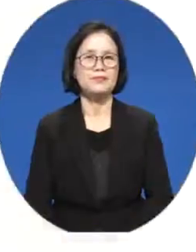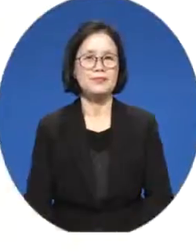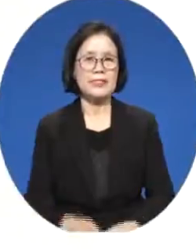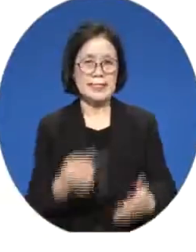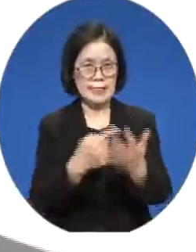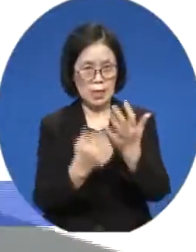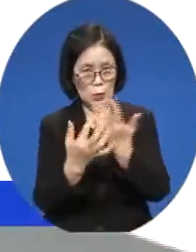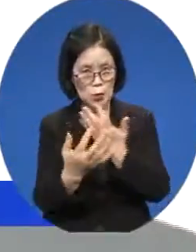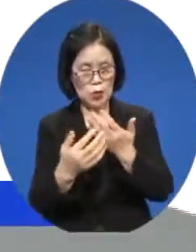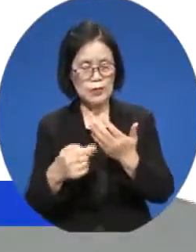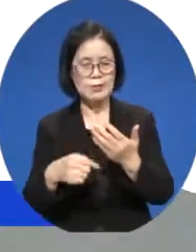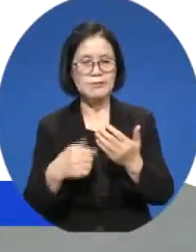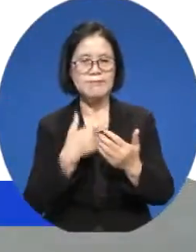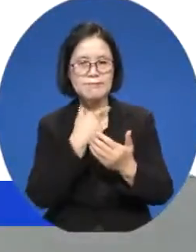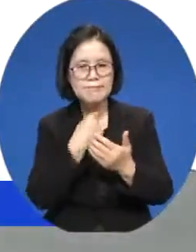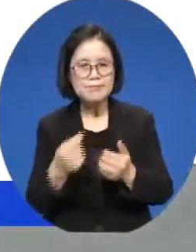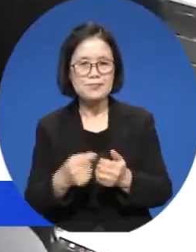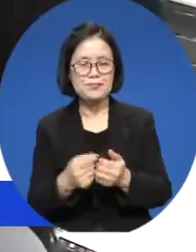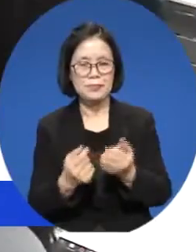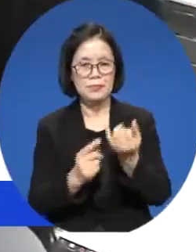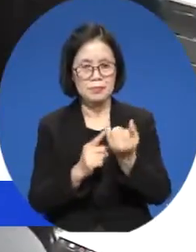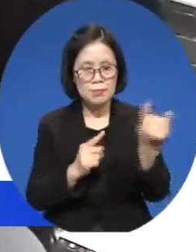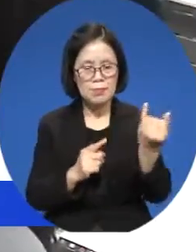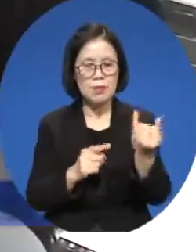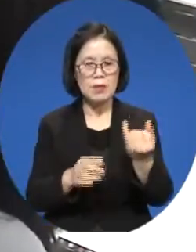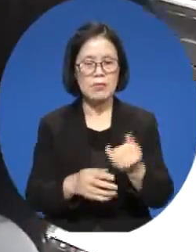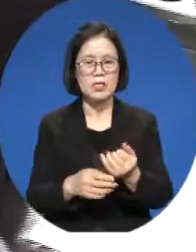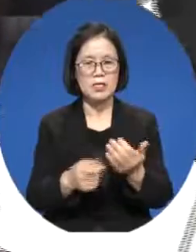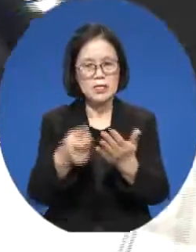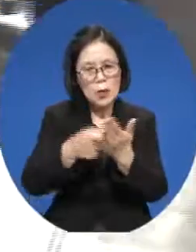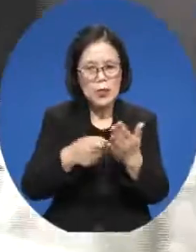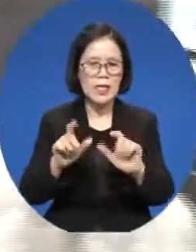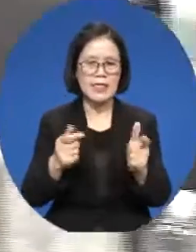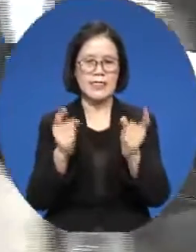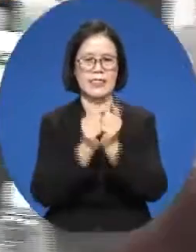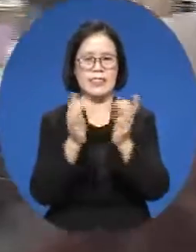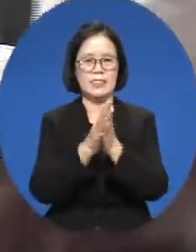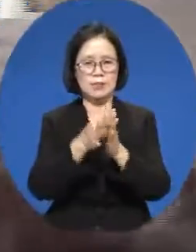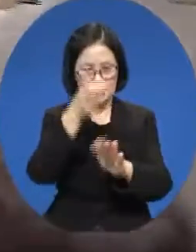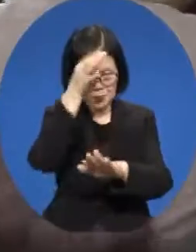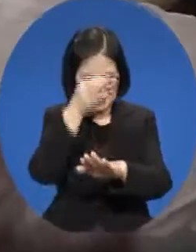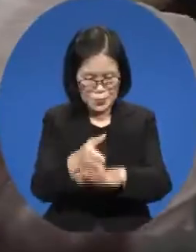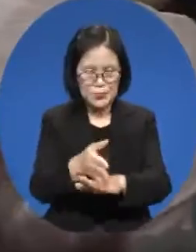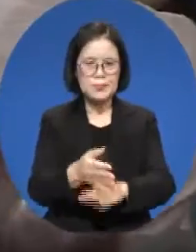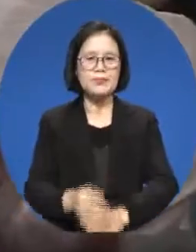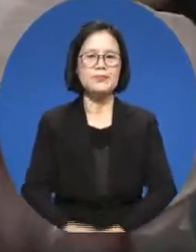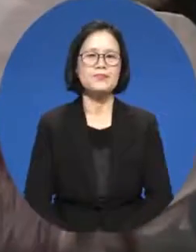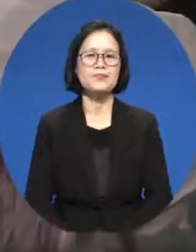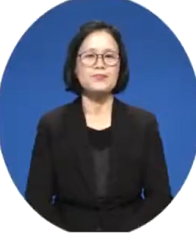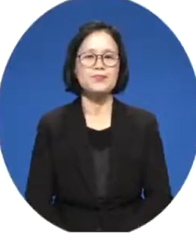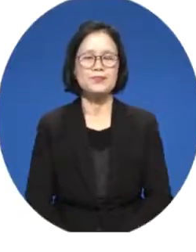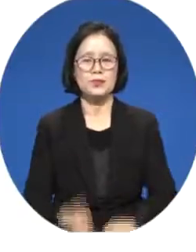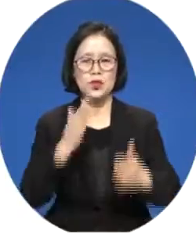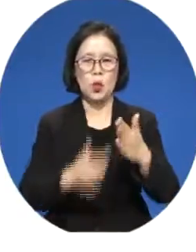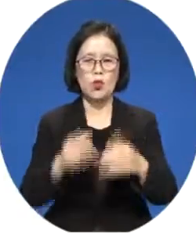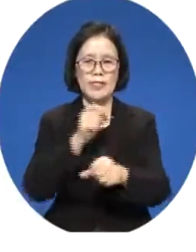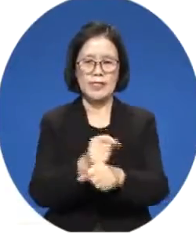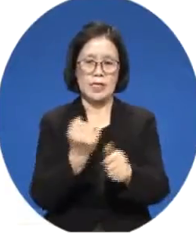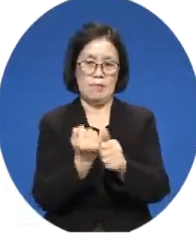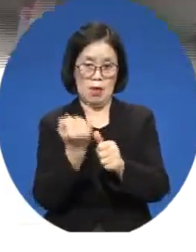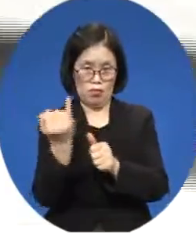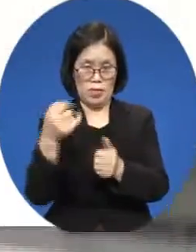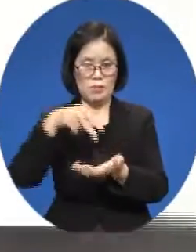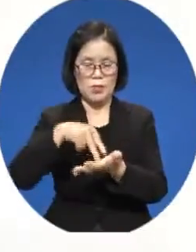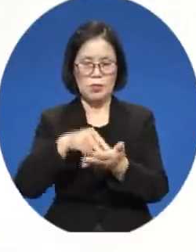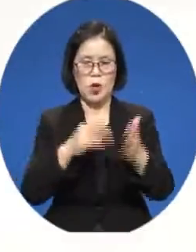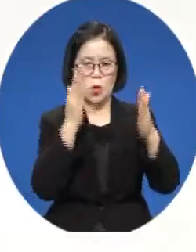기자회견을 자청한 김혜경 씨가 이번에는 서면이 아니라 직접 고개를 숙였습니다. 공직자의 배우자로서